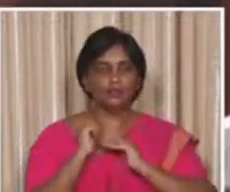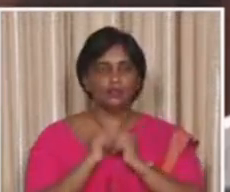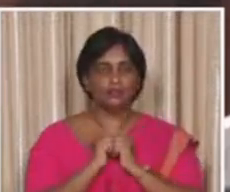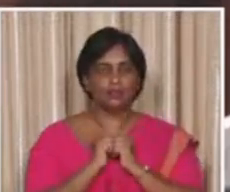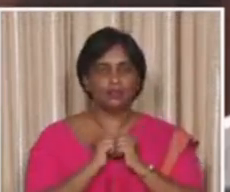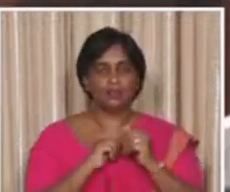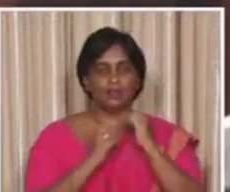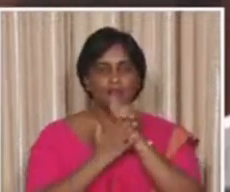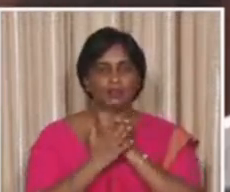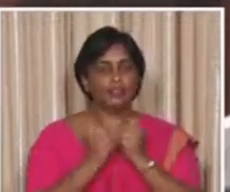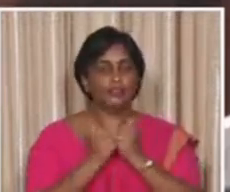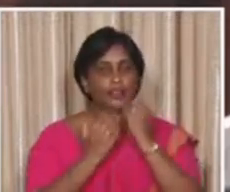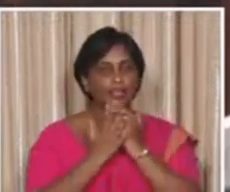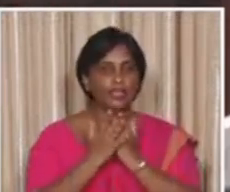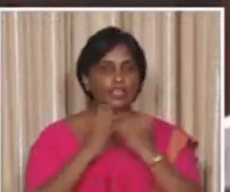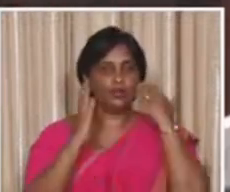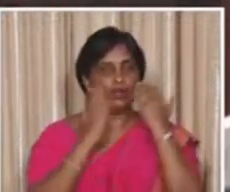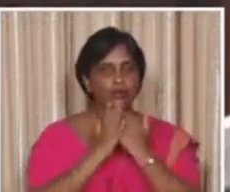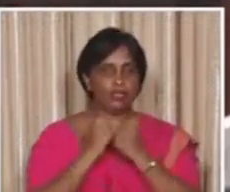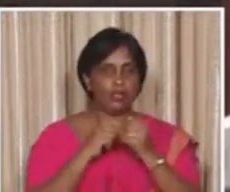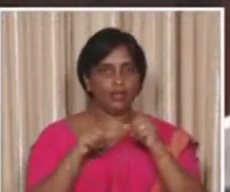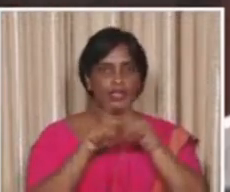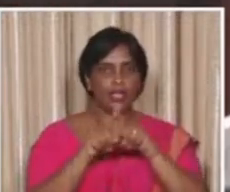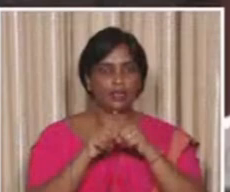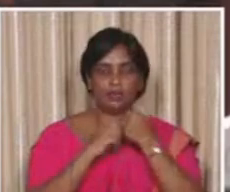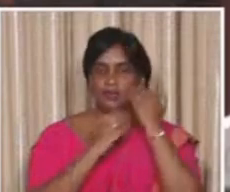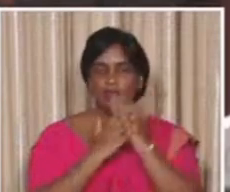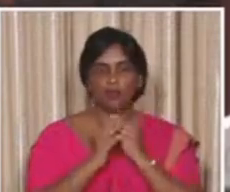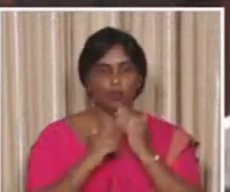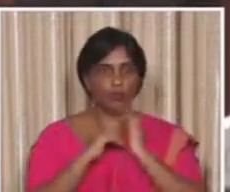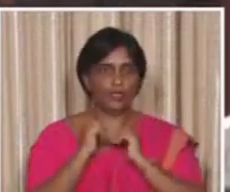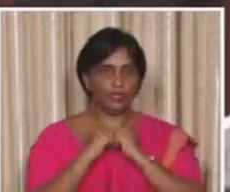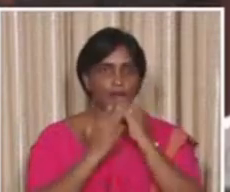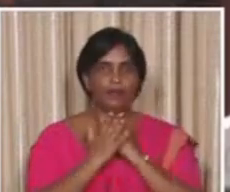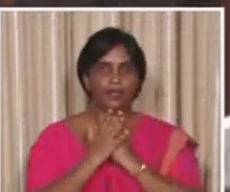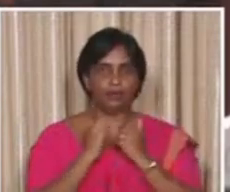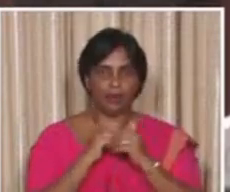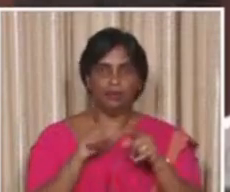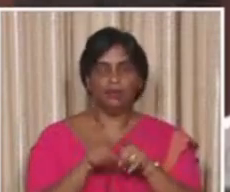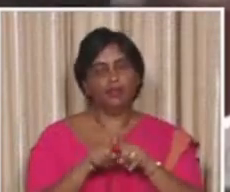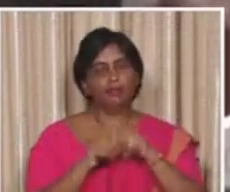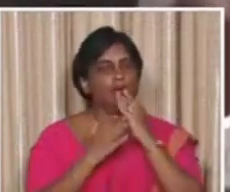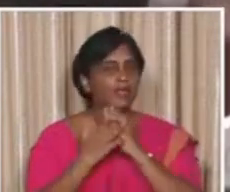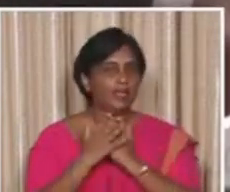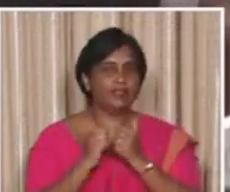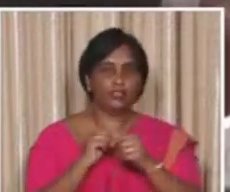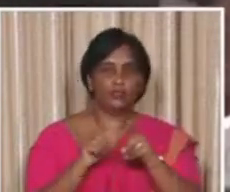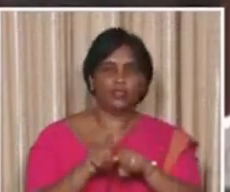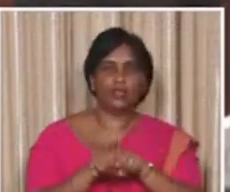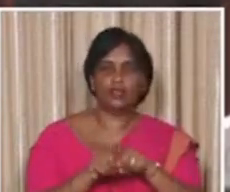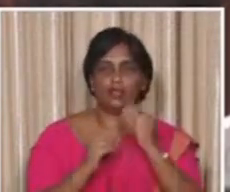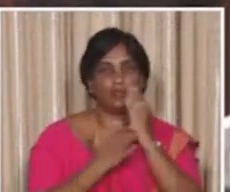போல இருக்கின்றார். நாங்கள் மயிலத்தமடு விடயத்தை அவருடைய கவனத்துக்கு எடுத்து சென்று இப்ப 1 மாதத்துக்கு மேலாக இருக்கு, ஆனால் தெரியாது போல அவர் இன்று